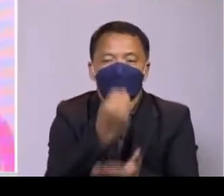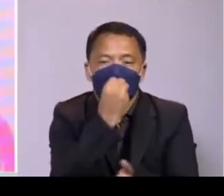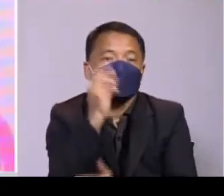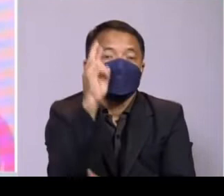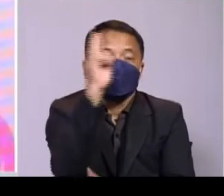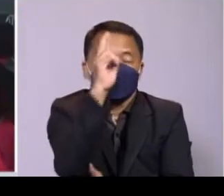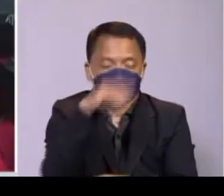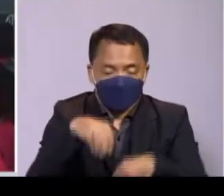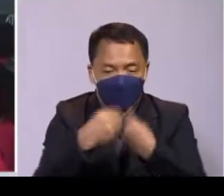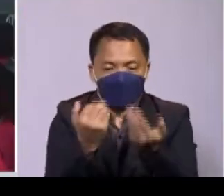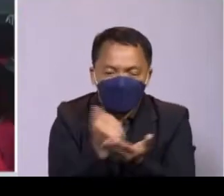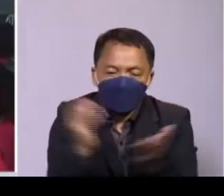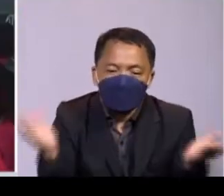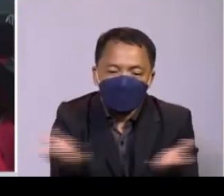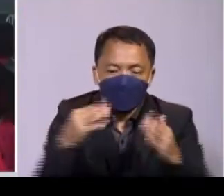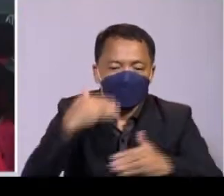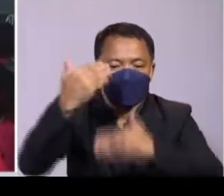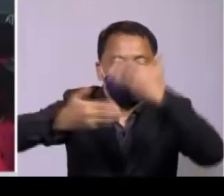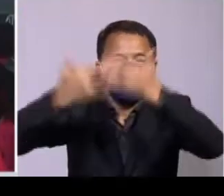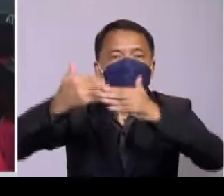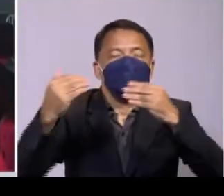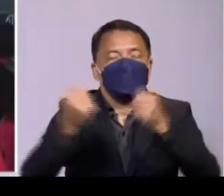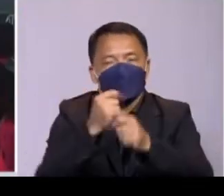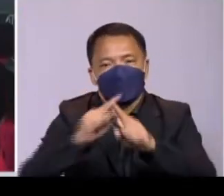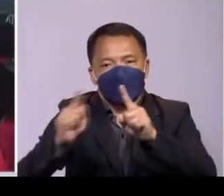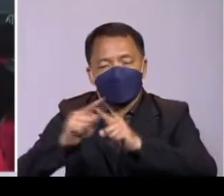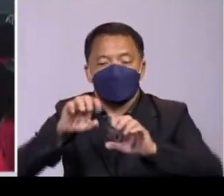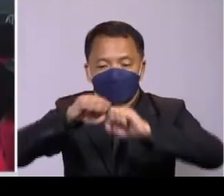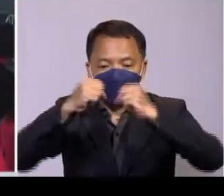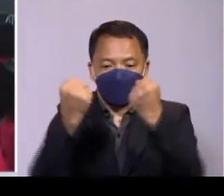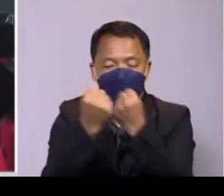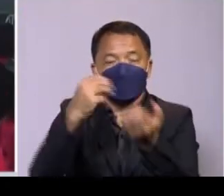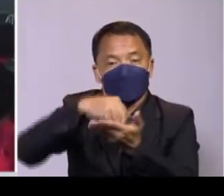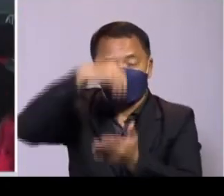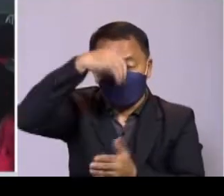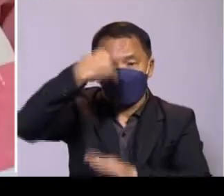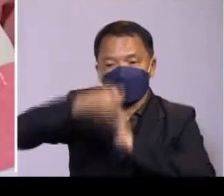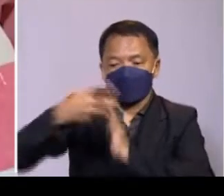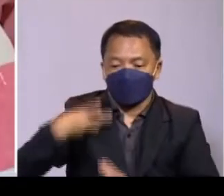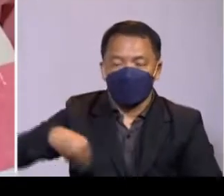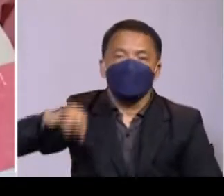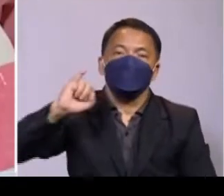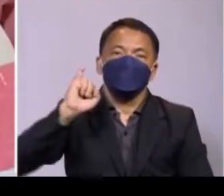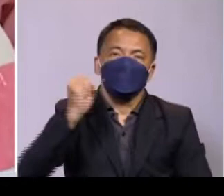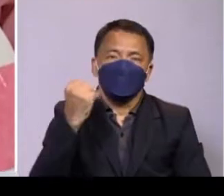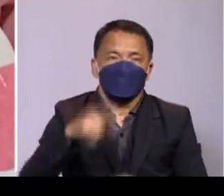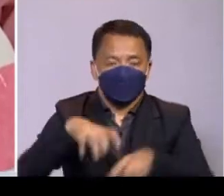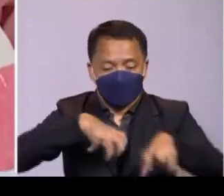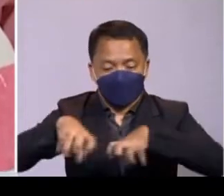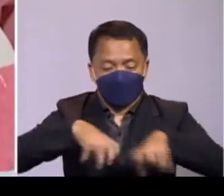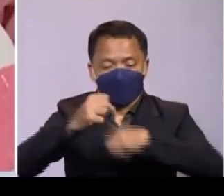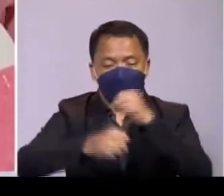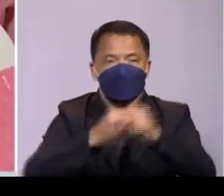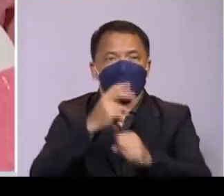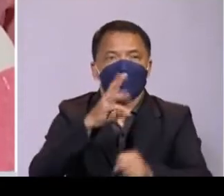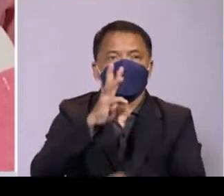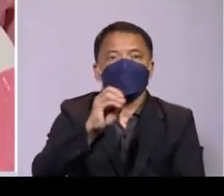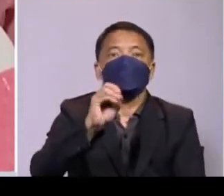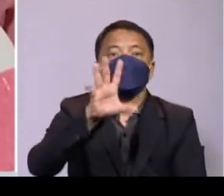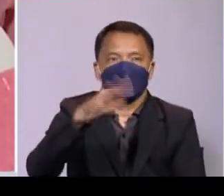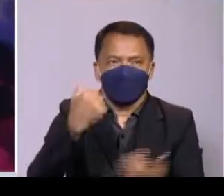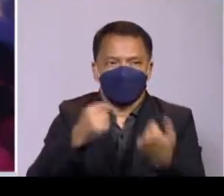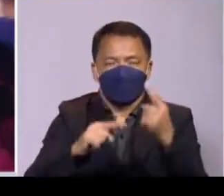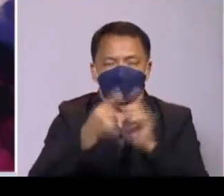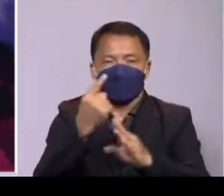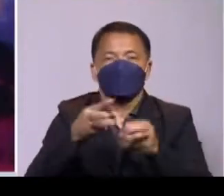างวันและสนับสนุนกิจกรรมสาธารณกุศลของสมาคมนิสิตเก่าจุฬาโดยการจัดงานในปี2565จั